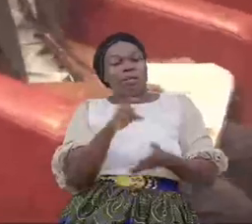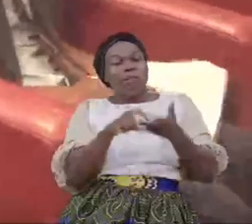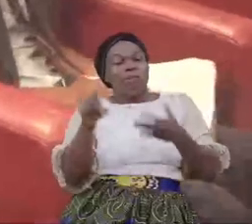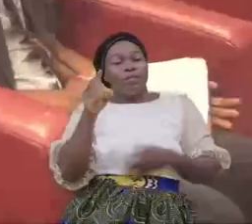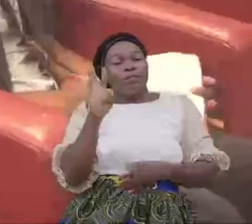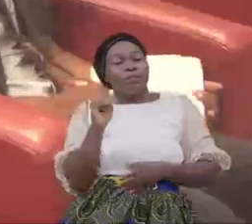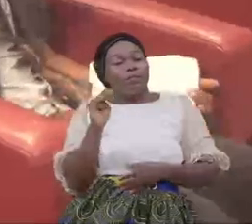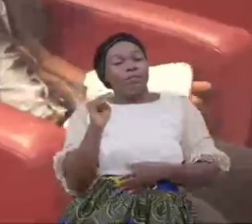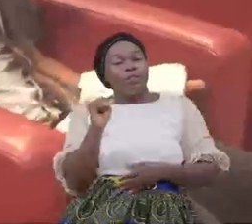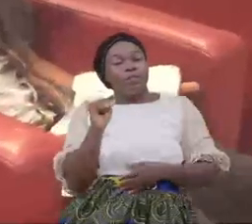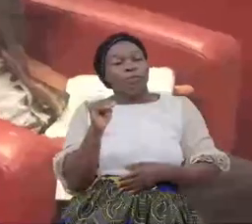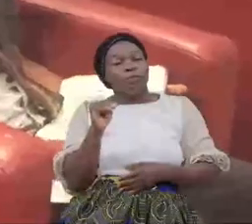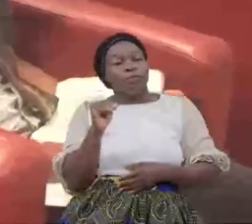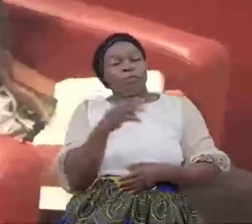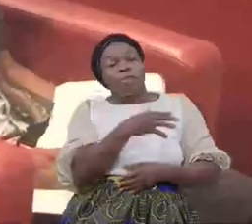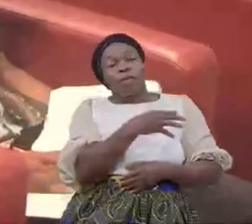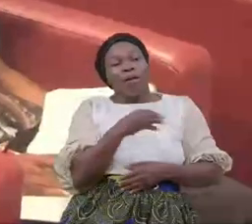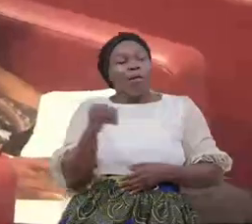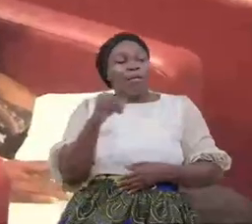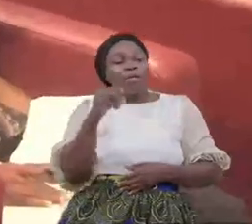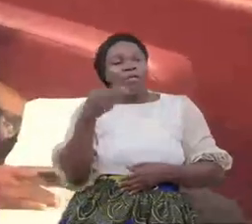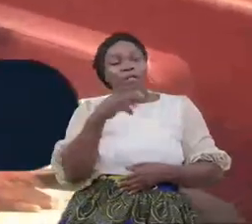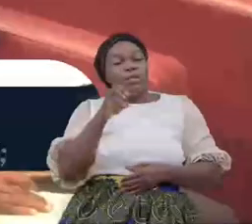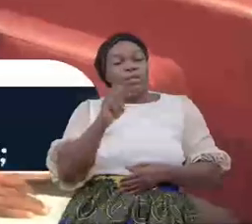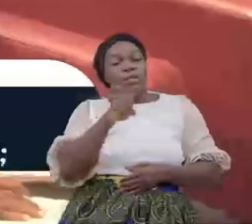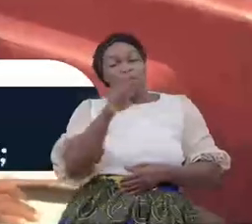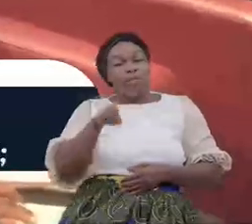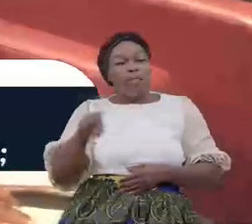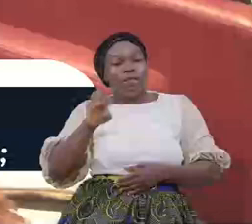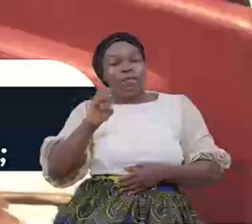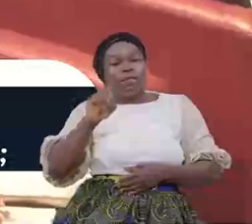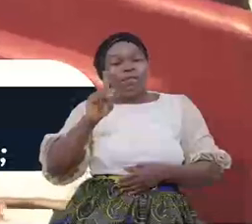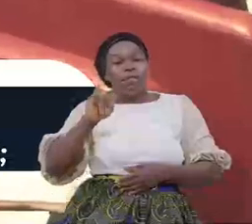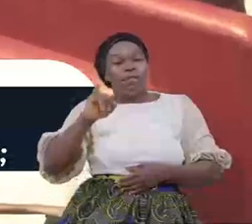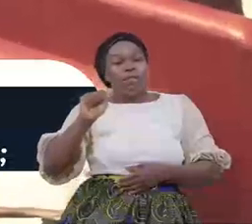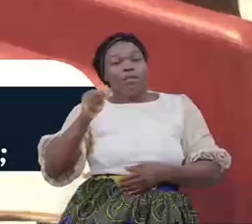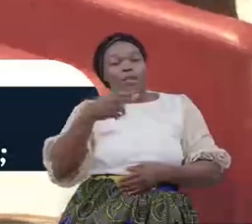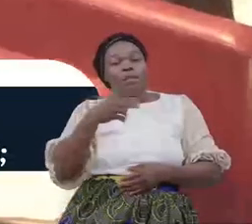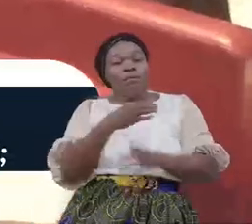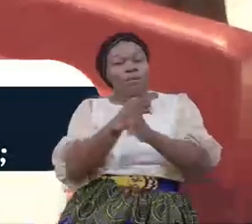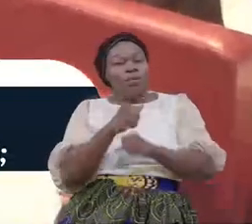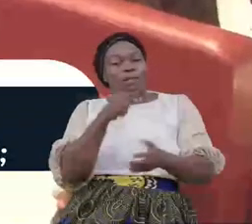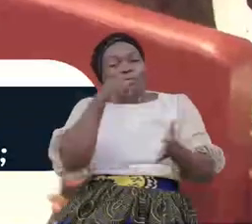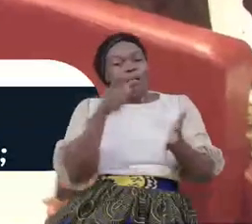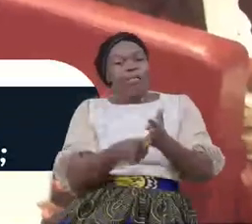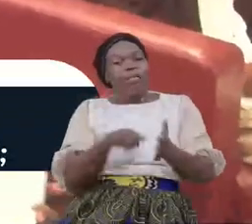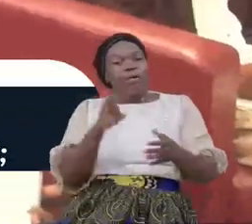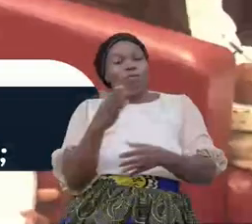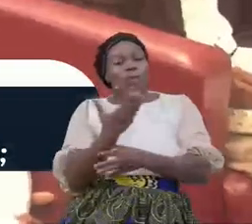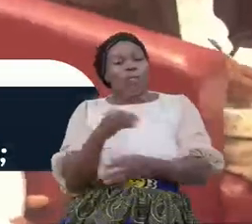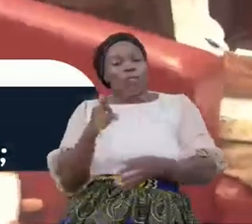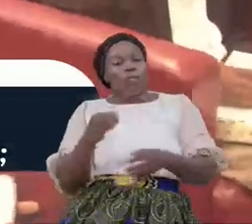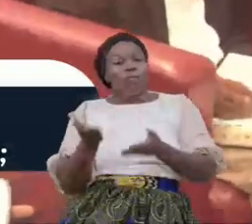Chapitre 19. 19, 14. Ézéchias prit la lettre de la main